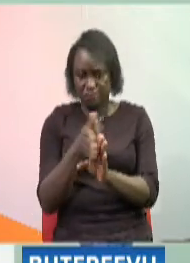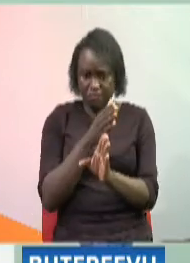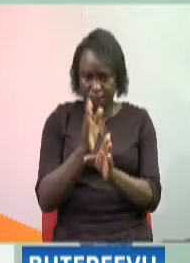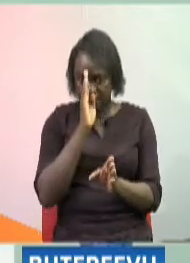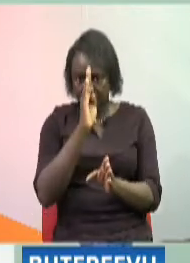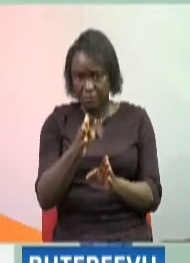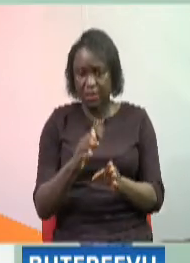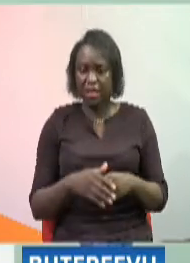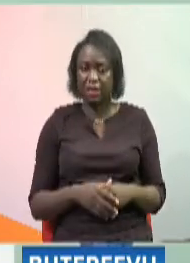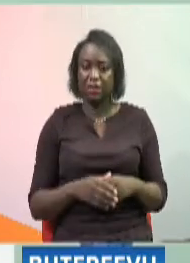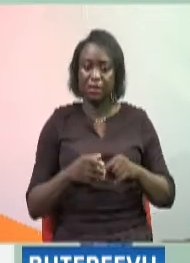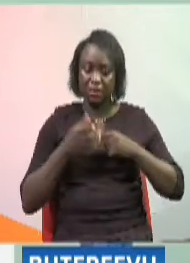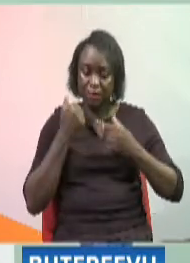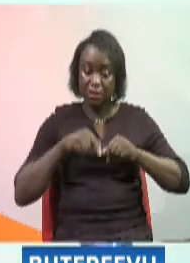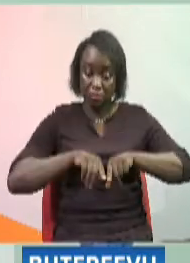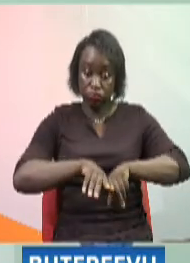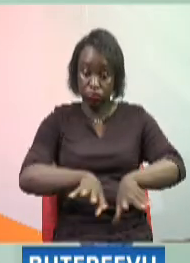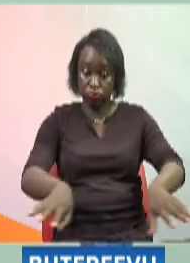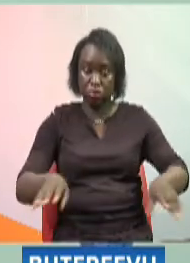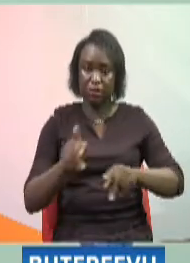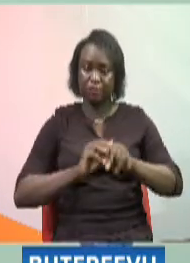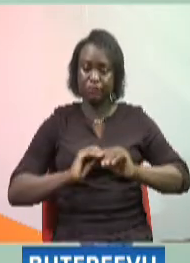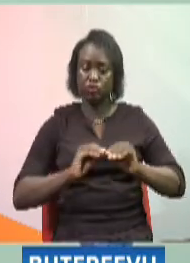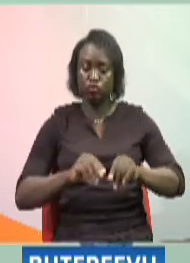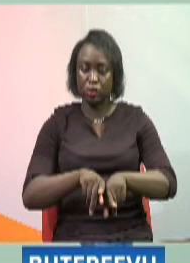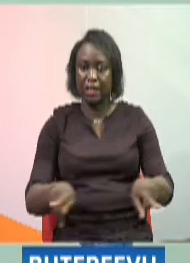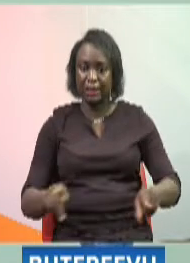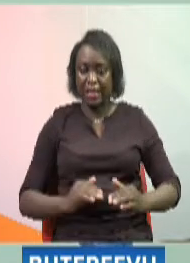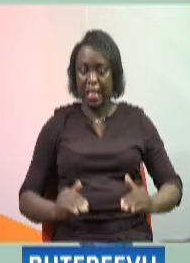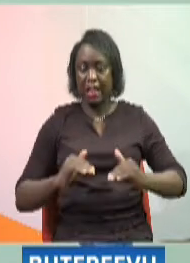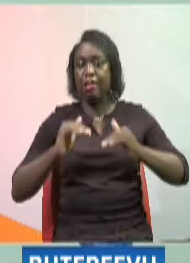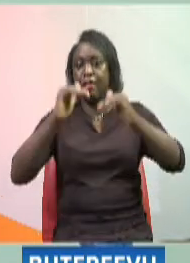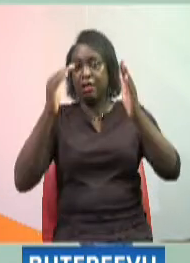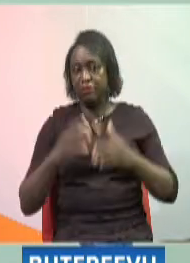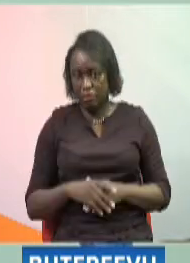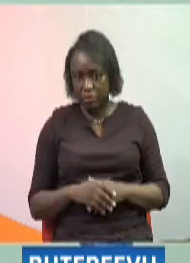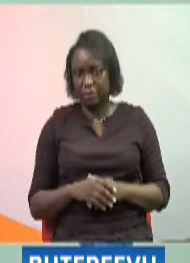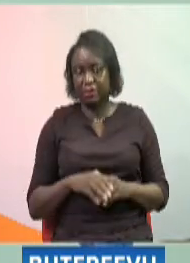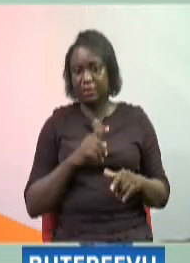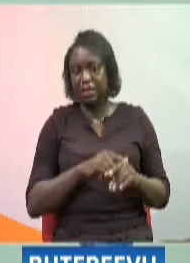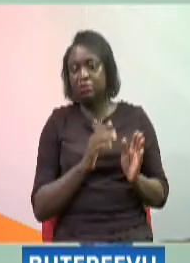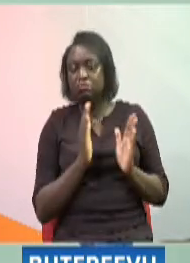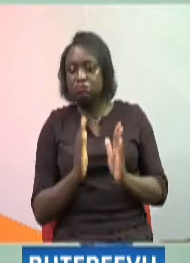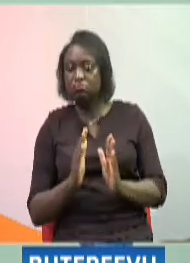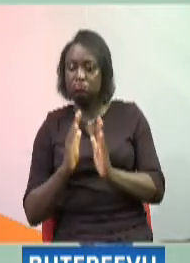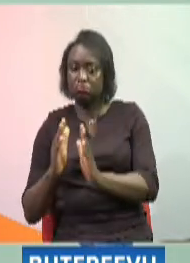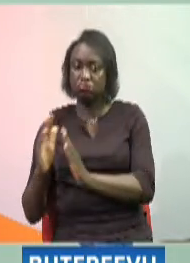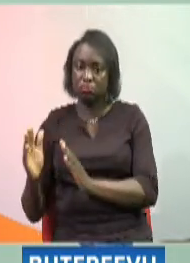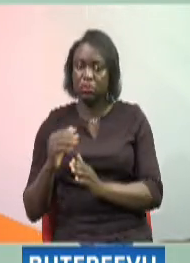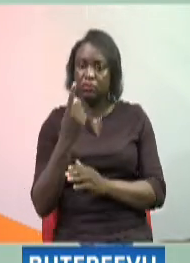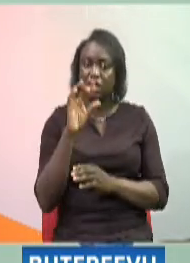obukulembeze wansi ne bubeerayo ng'abantu basobola okufuna emisomo kumpi buli bbanga lwe bagyetaaga mu masaza 18 mu